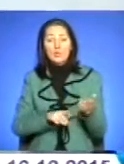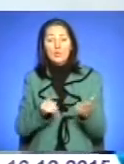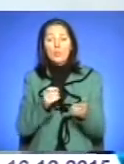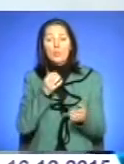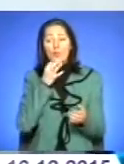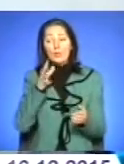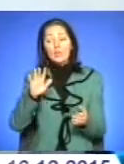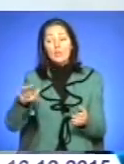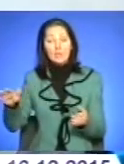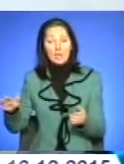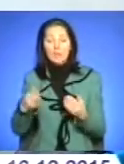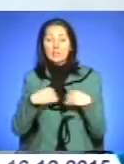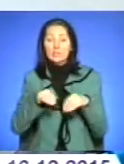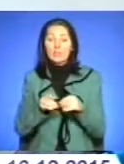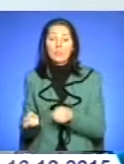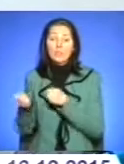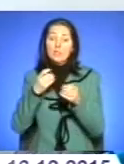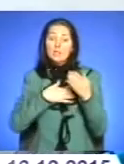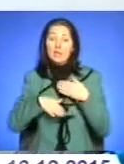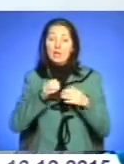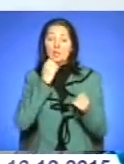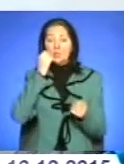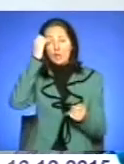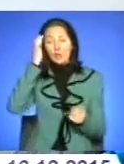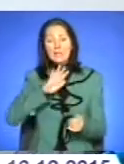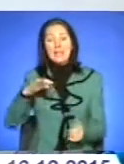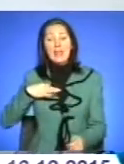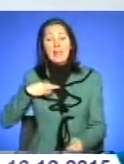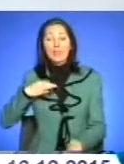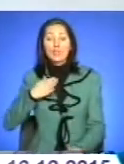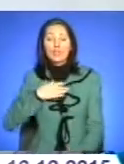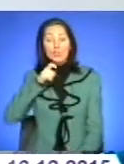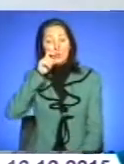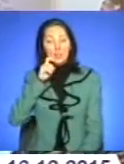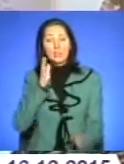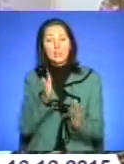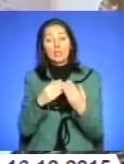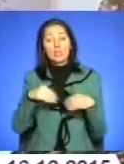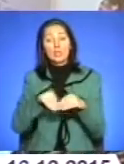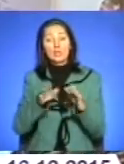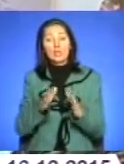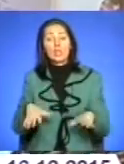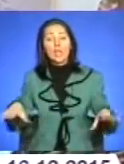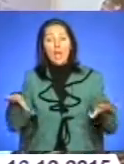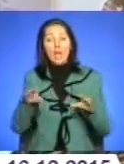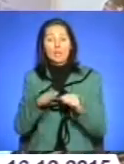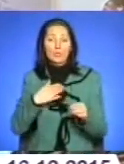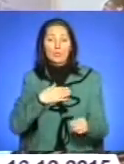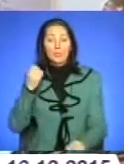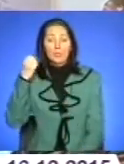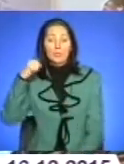радість, завдячуючи таким небайдужим нашим українцям. І тільки спільно, тільки всі разом ми переможемо.